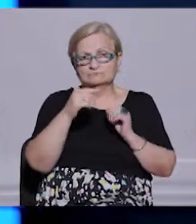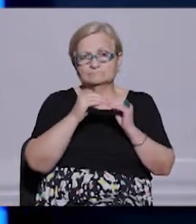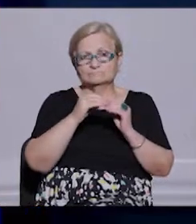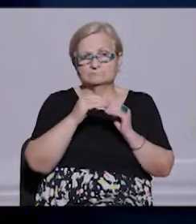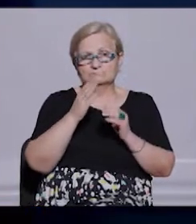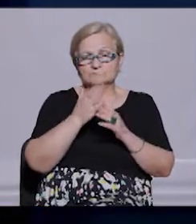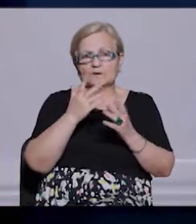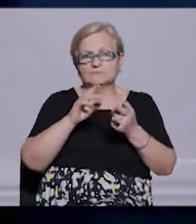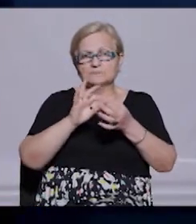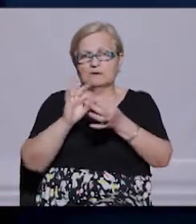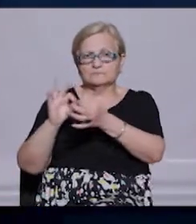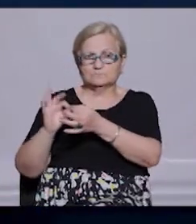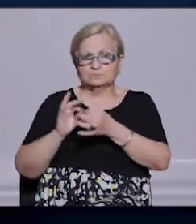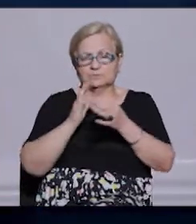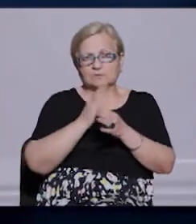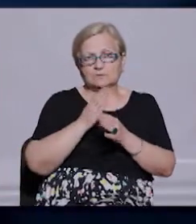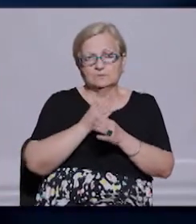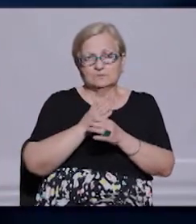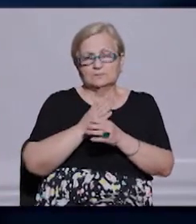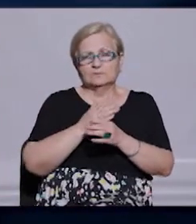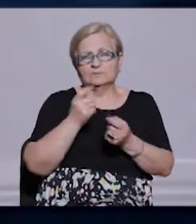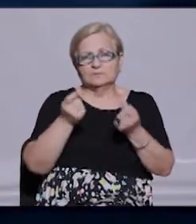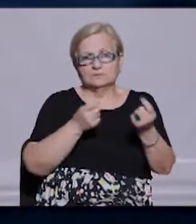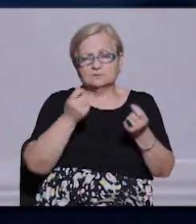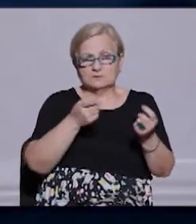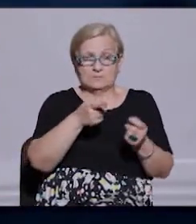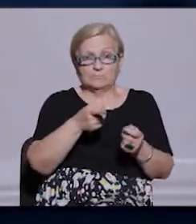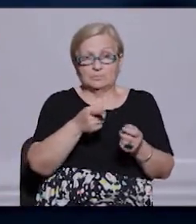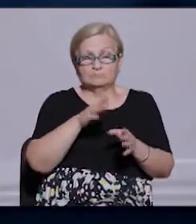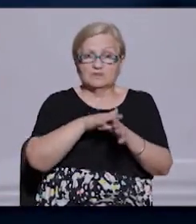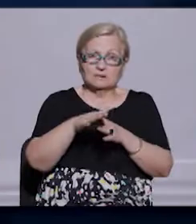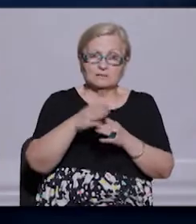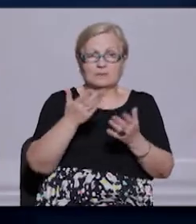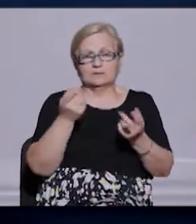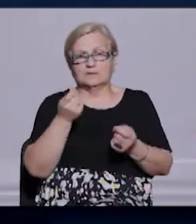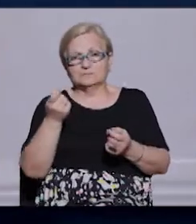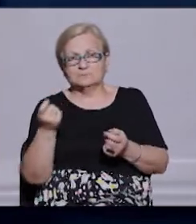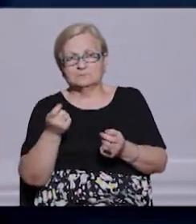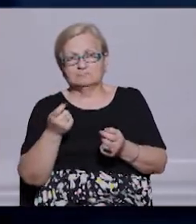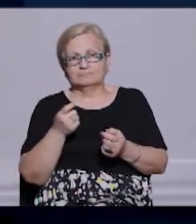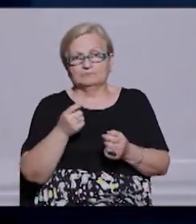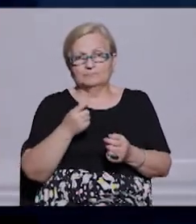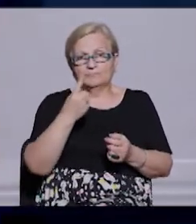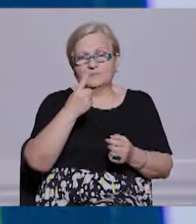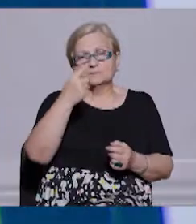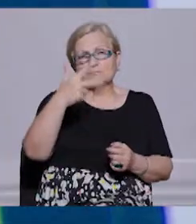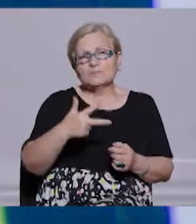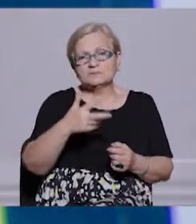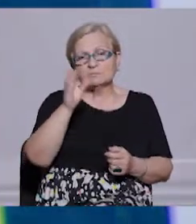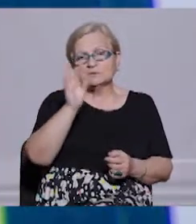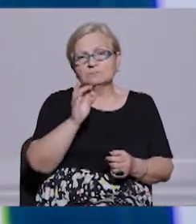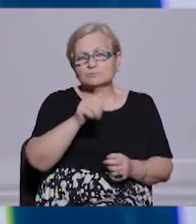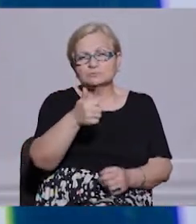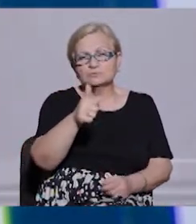შორის არის კავშირი, ბუნებრივია კავშირია, ნაწილებზე ვსაუბრობთ, ხომ? ან თელზე და ნაწილებზე. როგორ იქნება